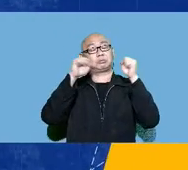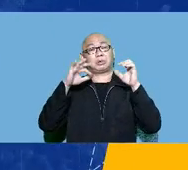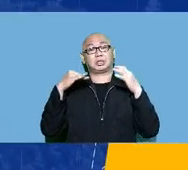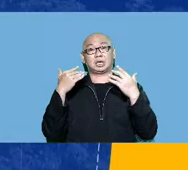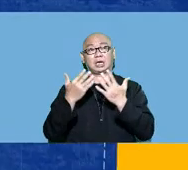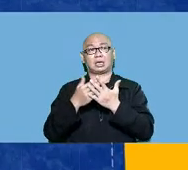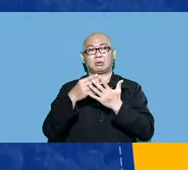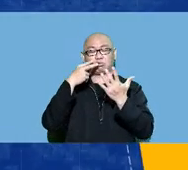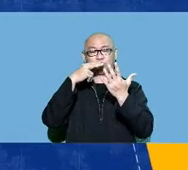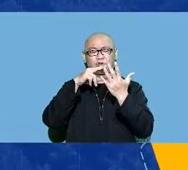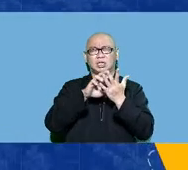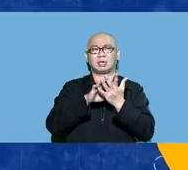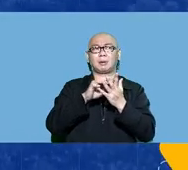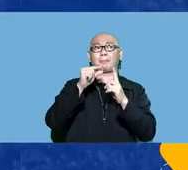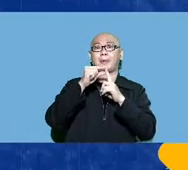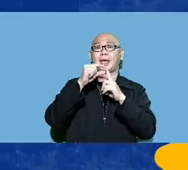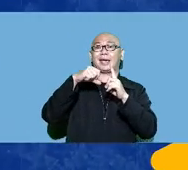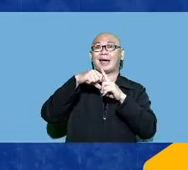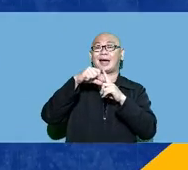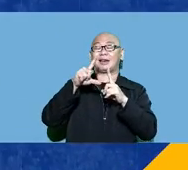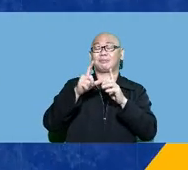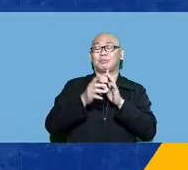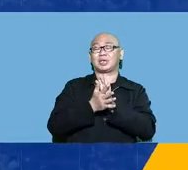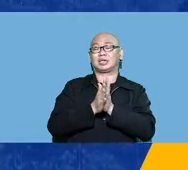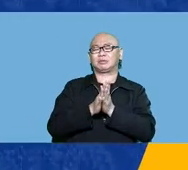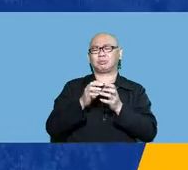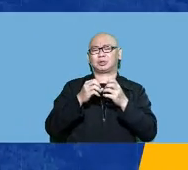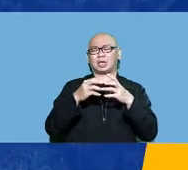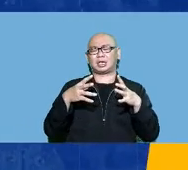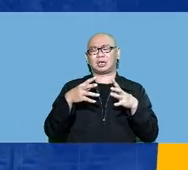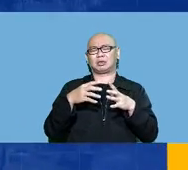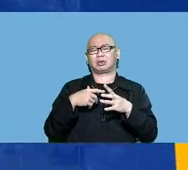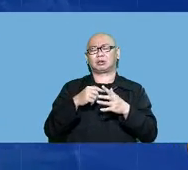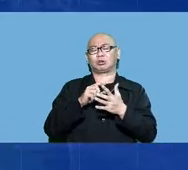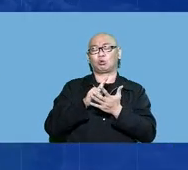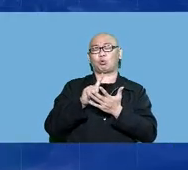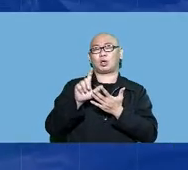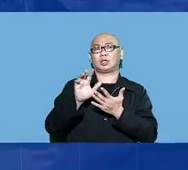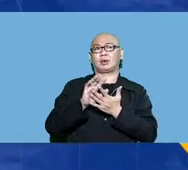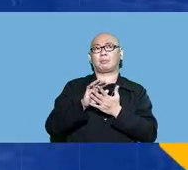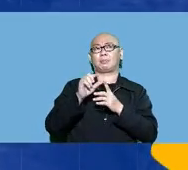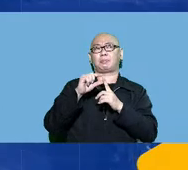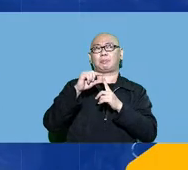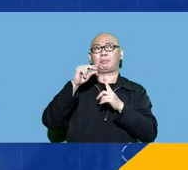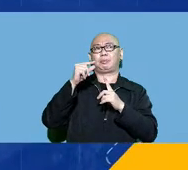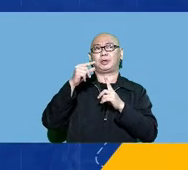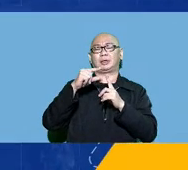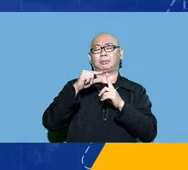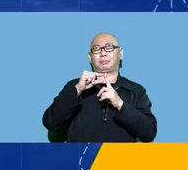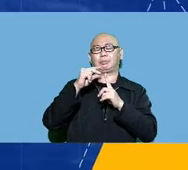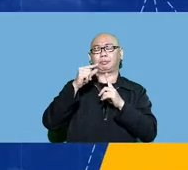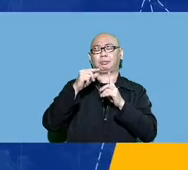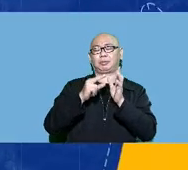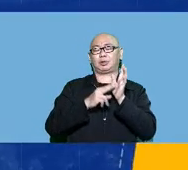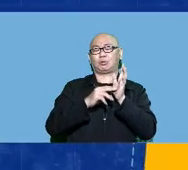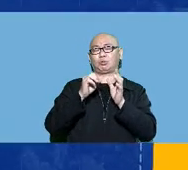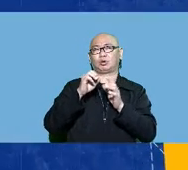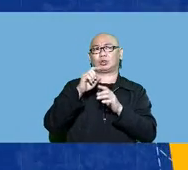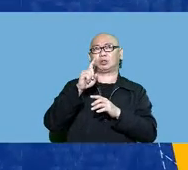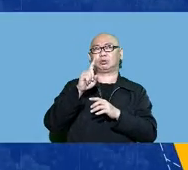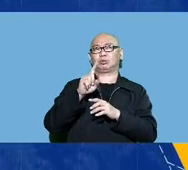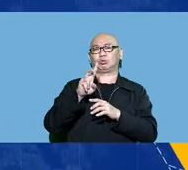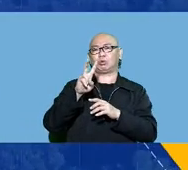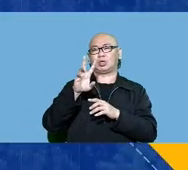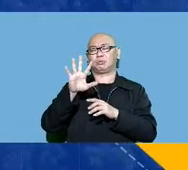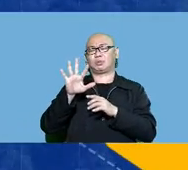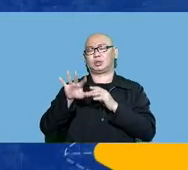ketika kemudian PKL menjadi berdaya dengan keluarnya Perpres nomor 125 tahun 2012, kemudian Permendagri